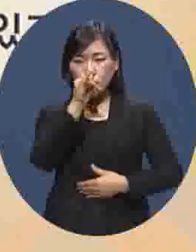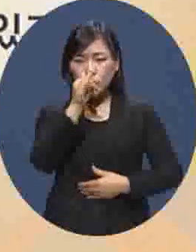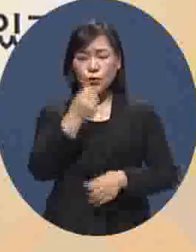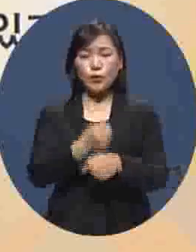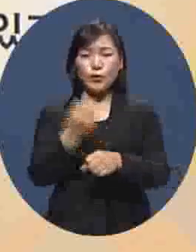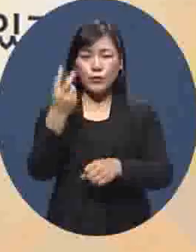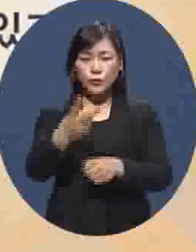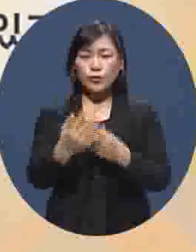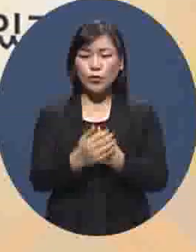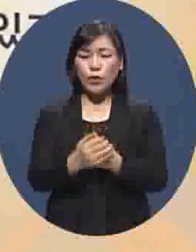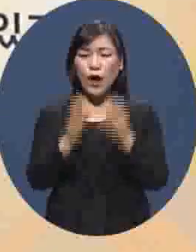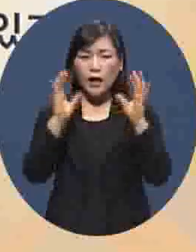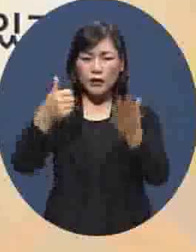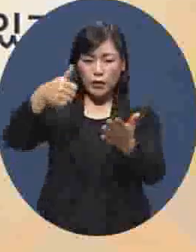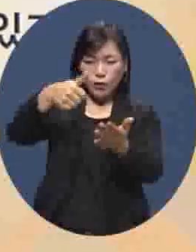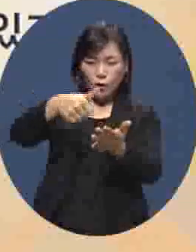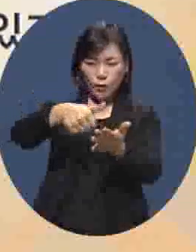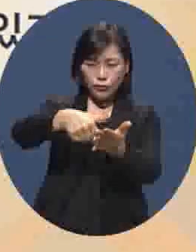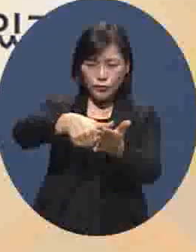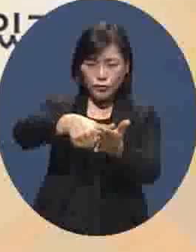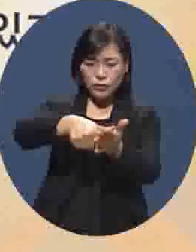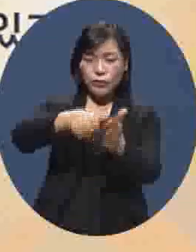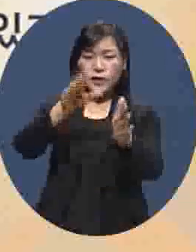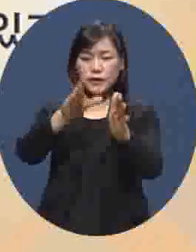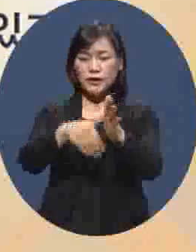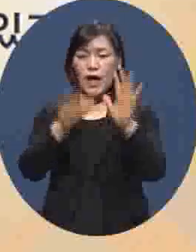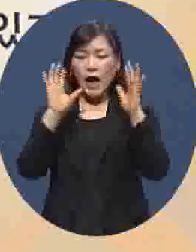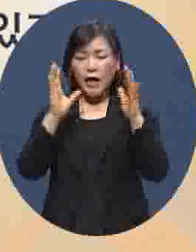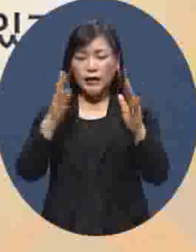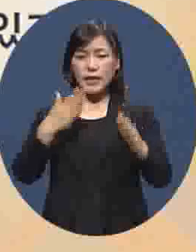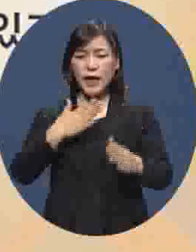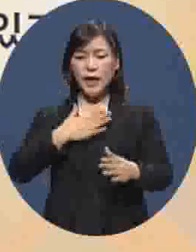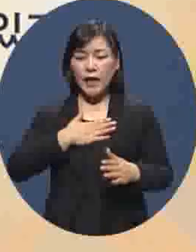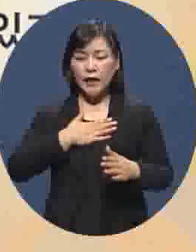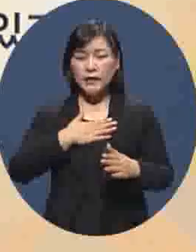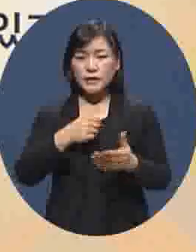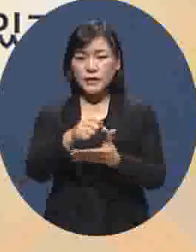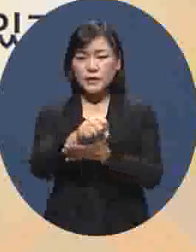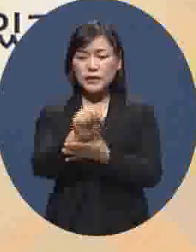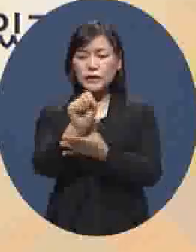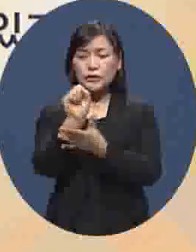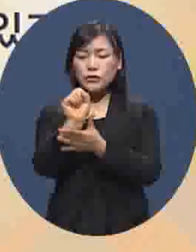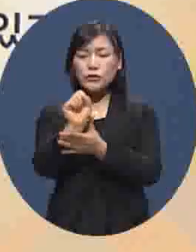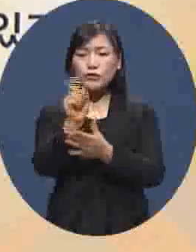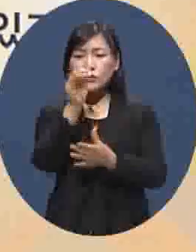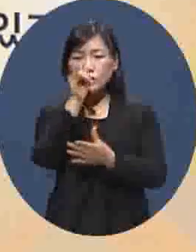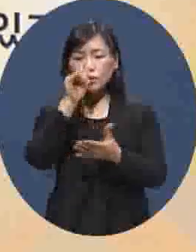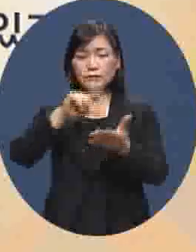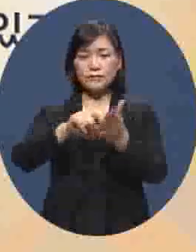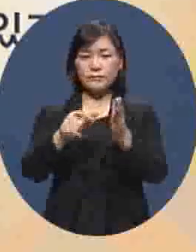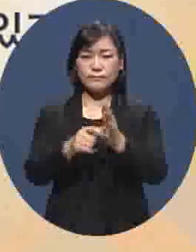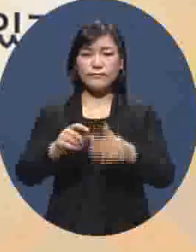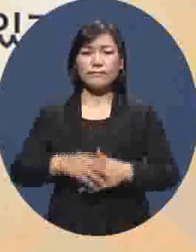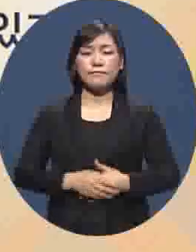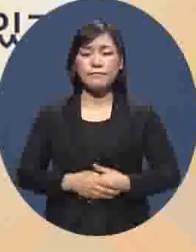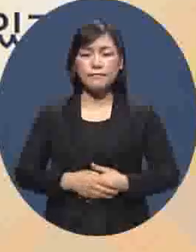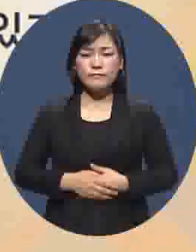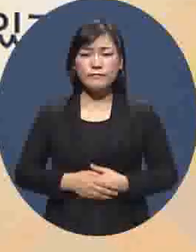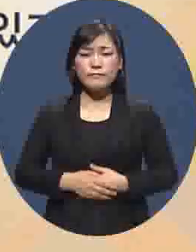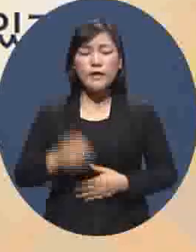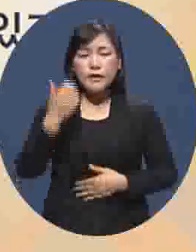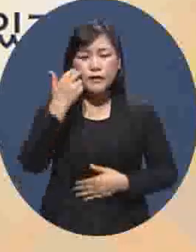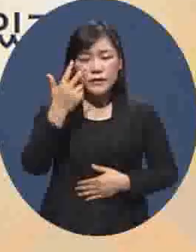이루어졌으면 좋겠고요. 아기를 네. 엎드려 놓았을 때 아기가 가슴까지, 젖꼭지까지는 좀 들어 올렸으면 좋겠어요. 그다음에